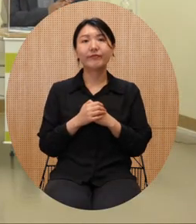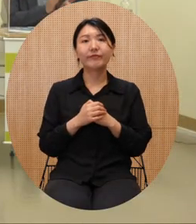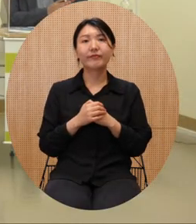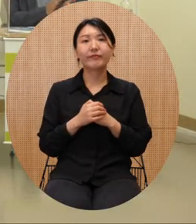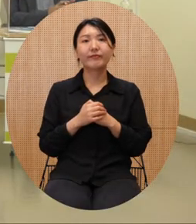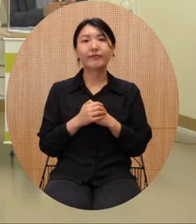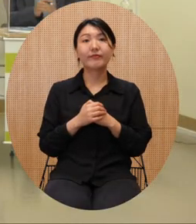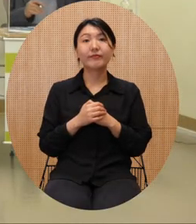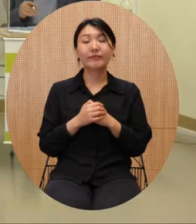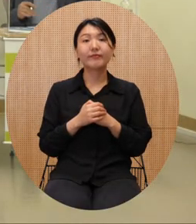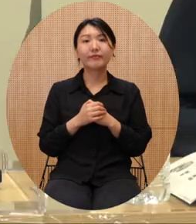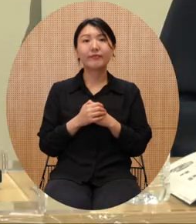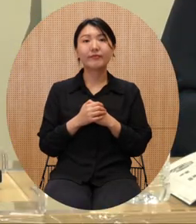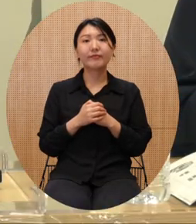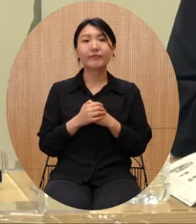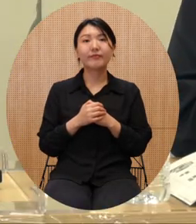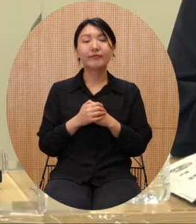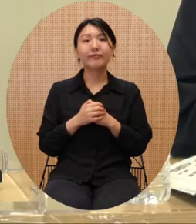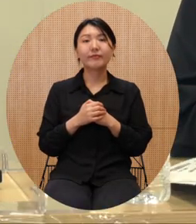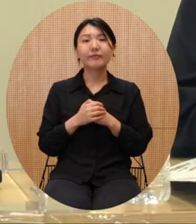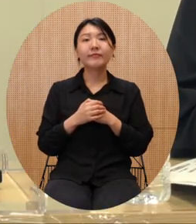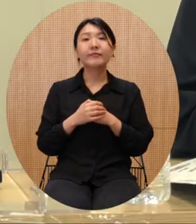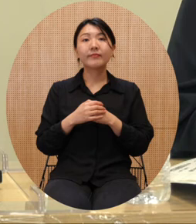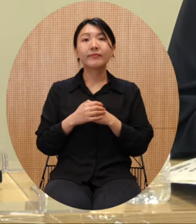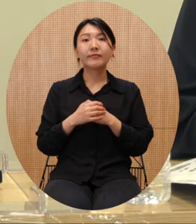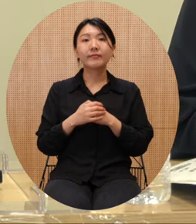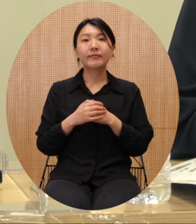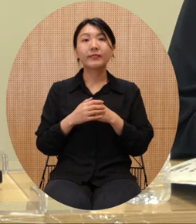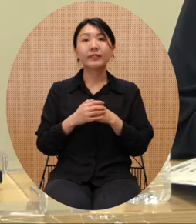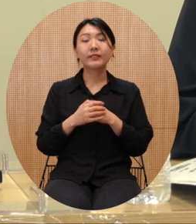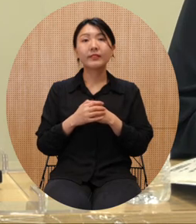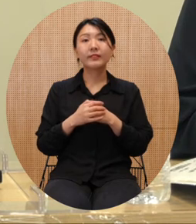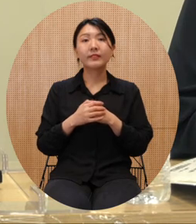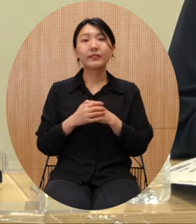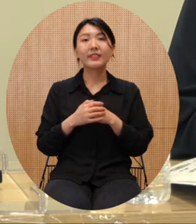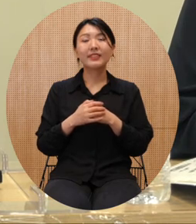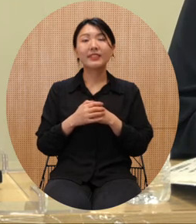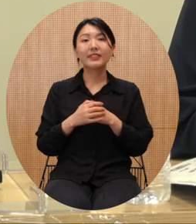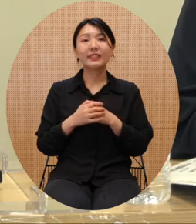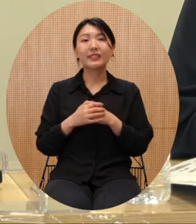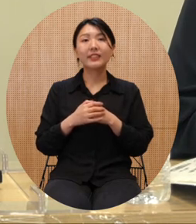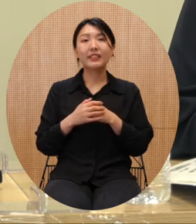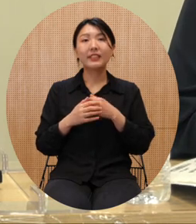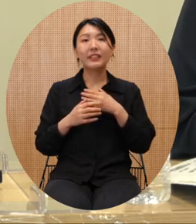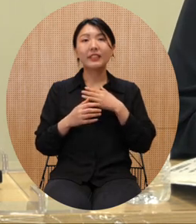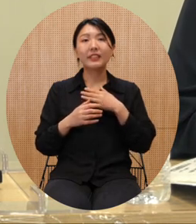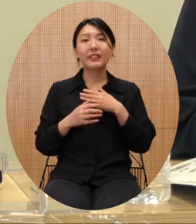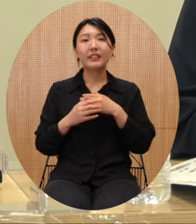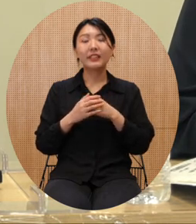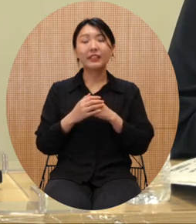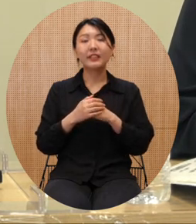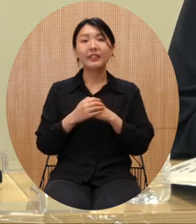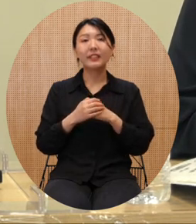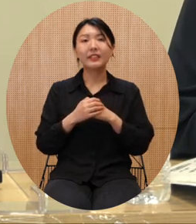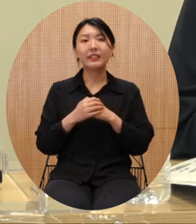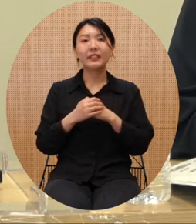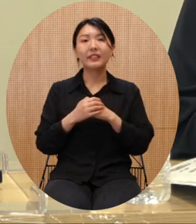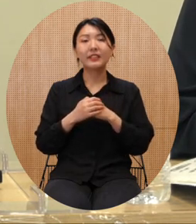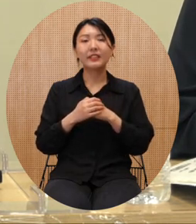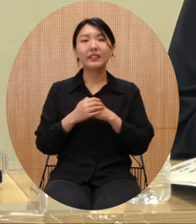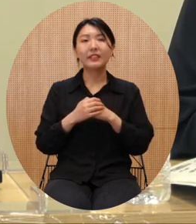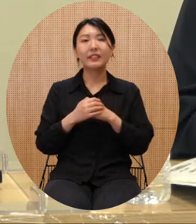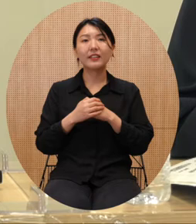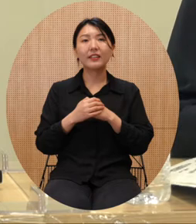네, 감사합니다. 제가 이번 시간에 과정을 만났는데 왠지 그 답변을 드려야 되는 것 같아요. 그런 좀